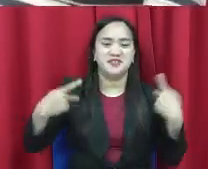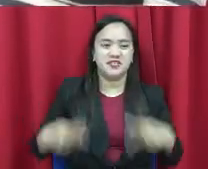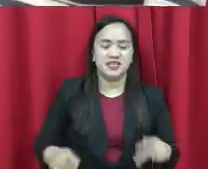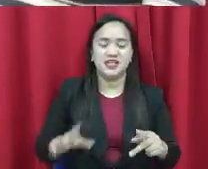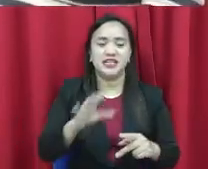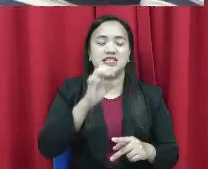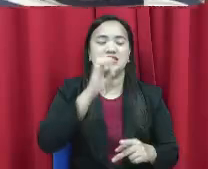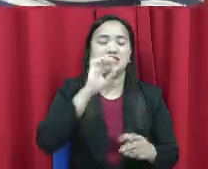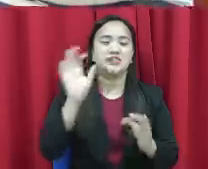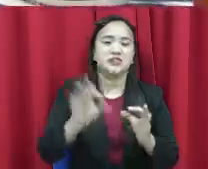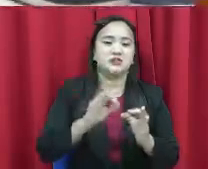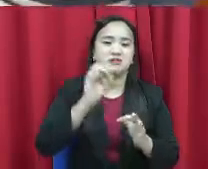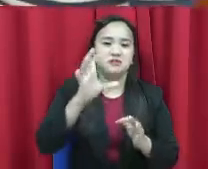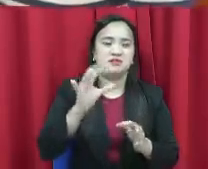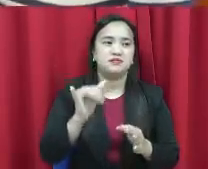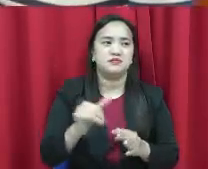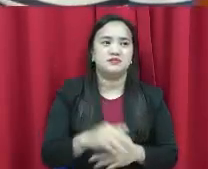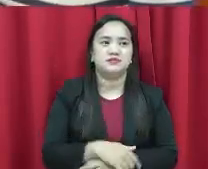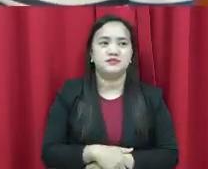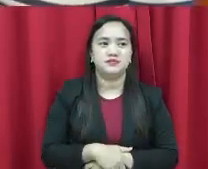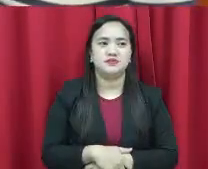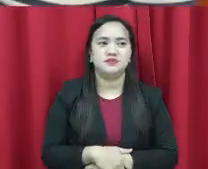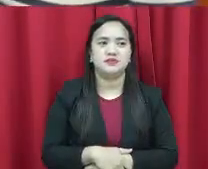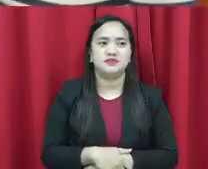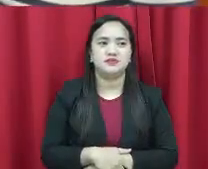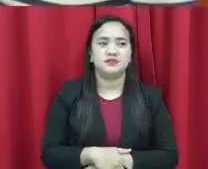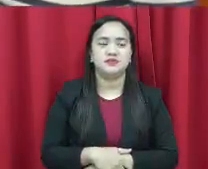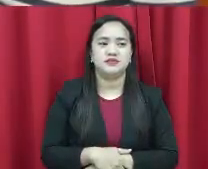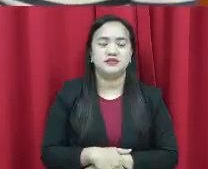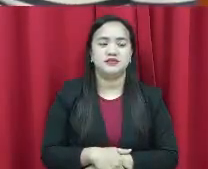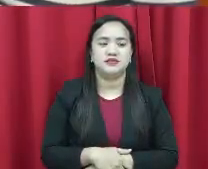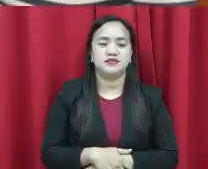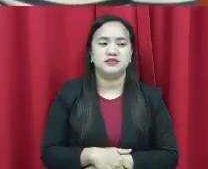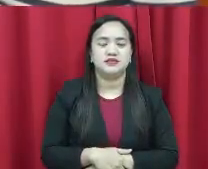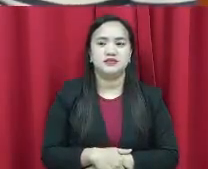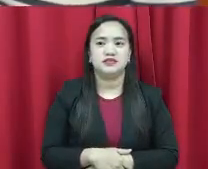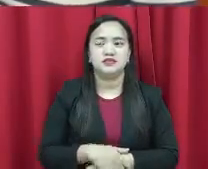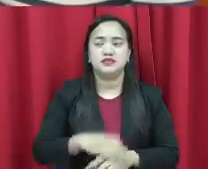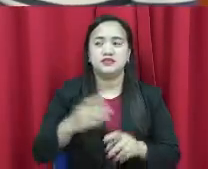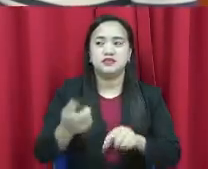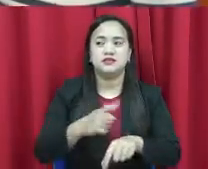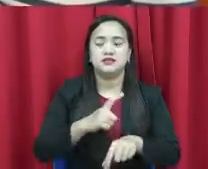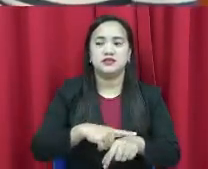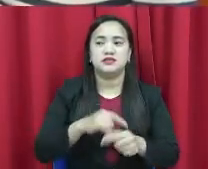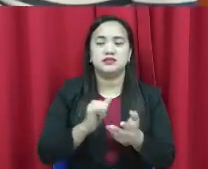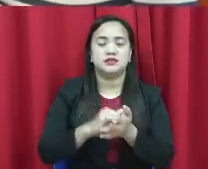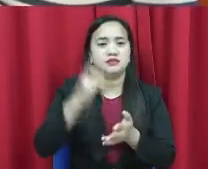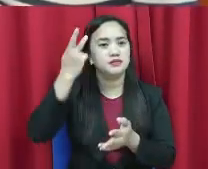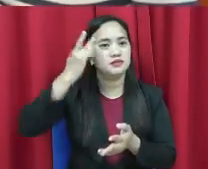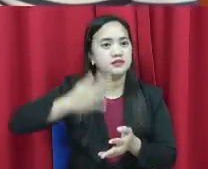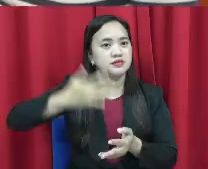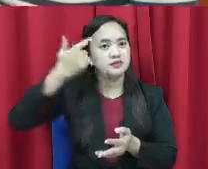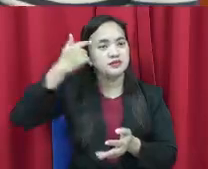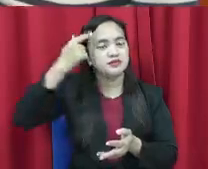espiritwal may mga kusang dumarating na pagkain sa table namin e habang nagsasalita rin si